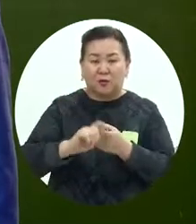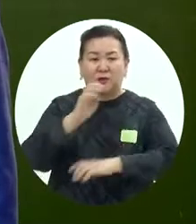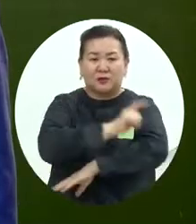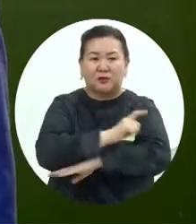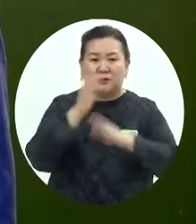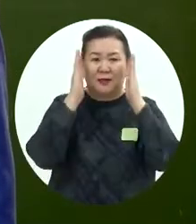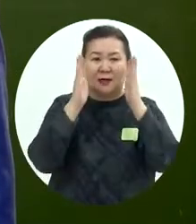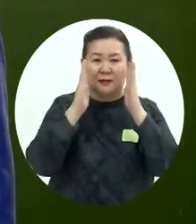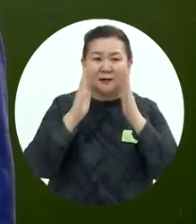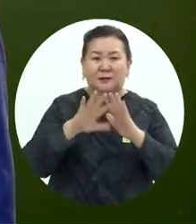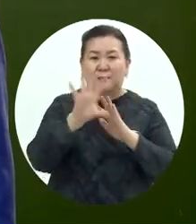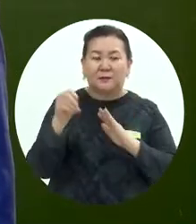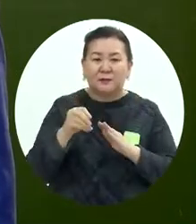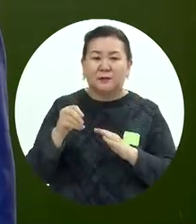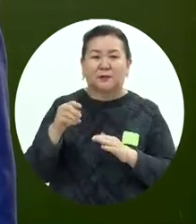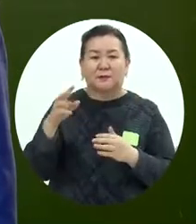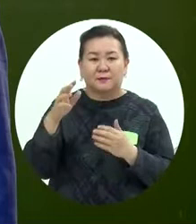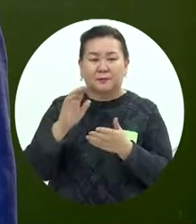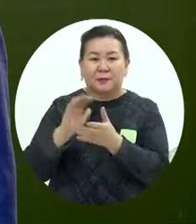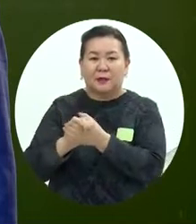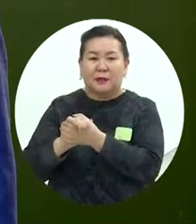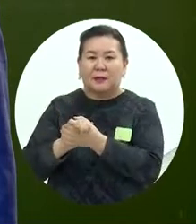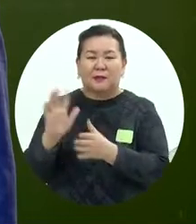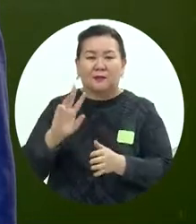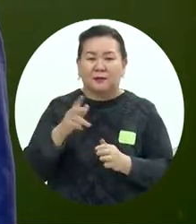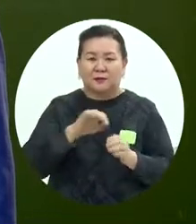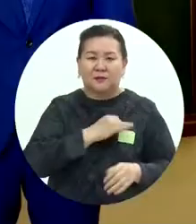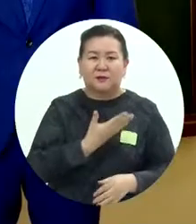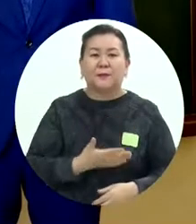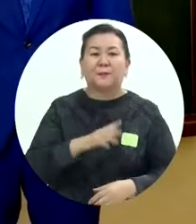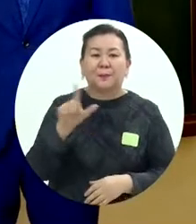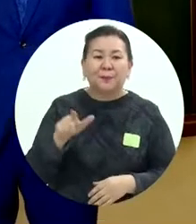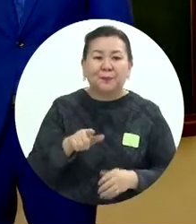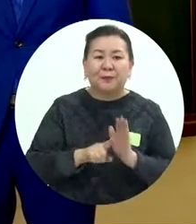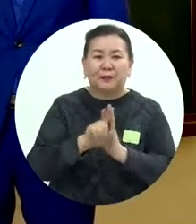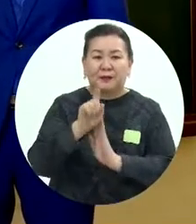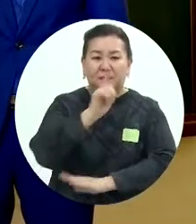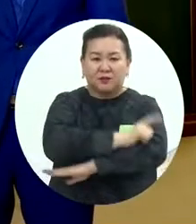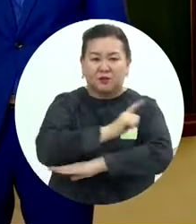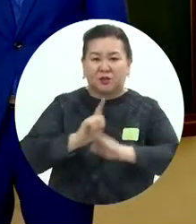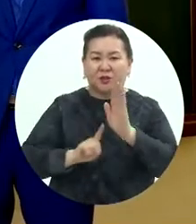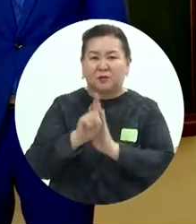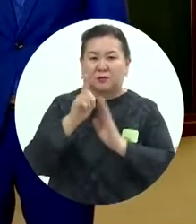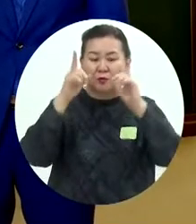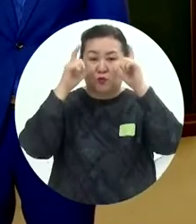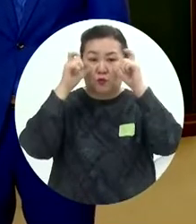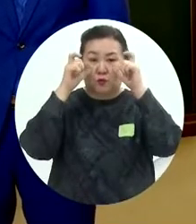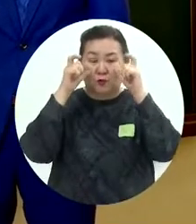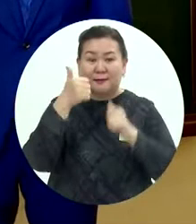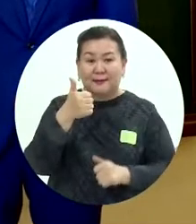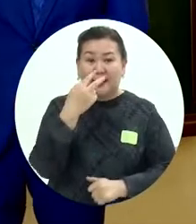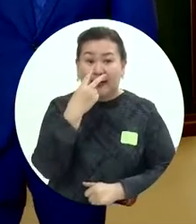эхлэхээс өмнө нэг зүйлийг анхааруулхад бусдын мэдлэгтэй гар өрөхгүй байхыг хичээгээрэй. За хичээл эхлэхээс өмнө дэлгэсэн дээрх зургууд руу сайтар